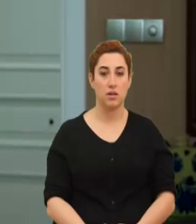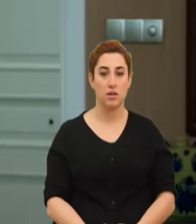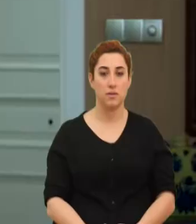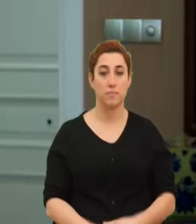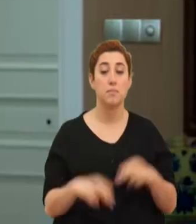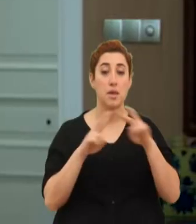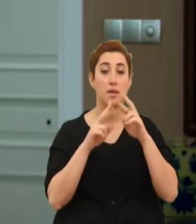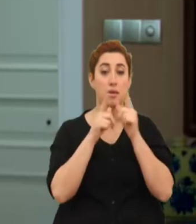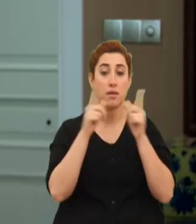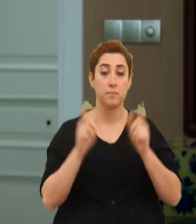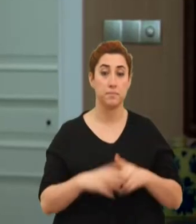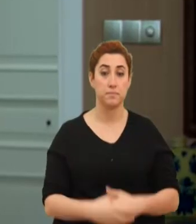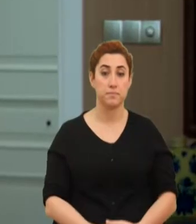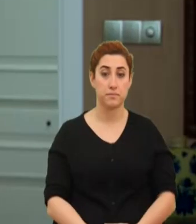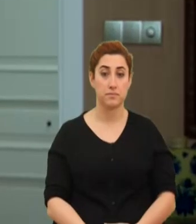Meryem!